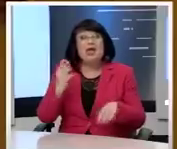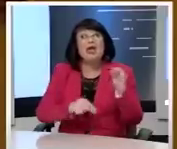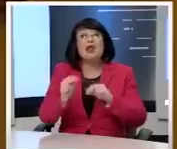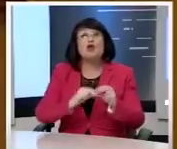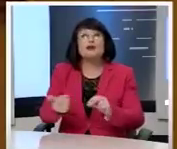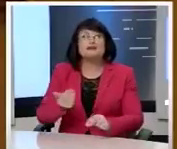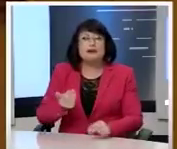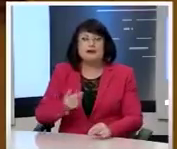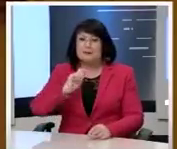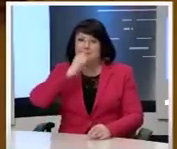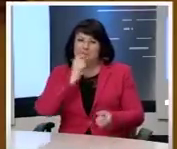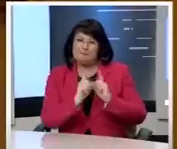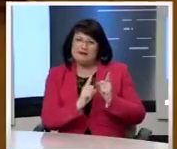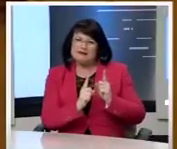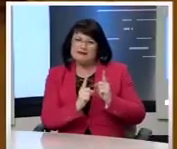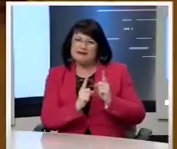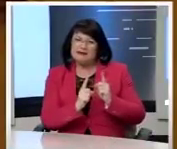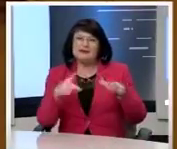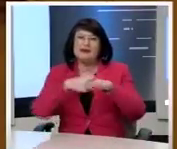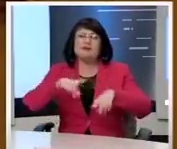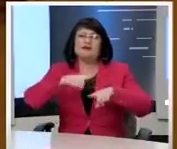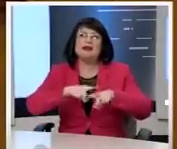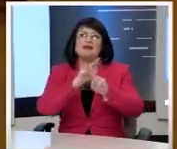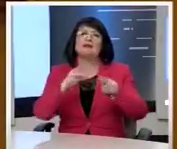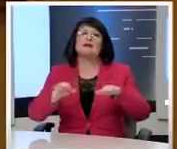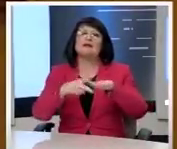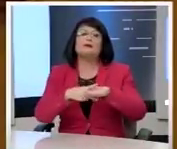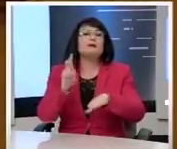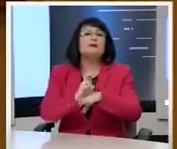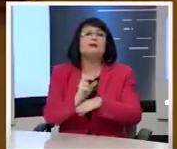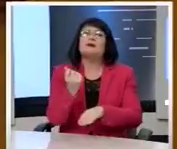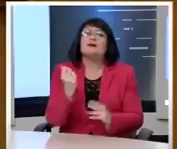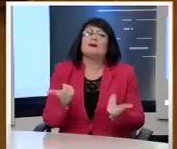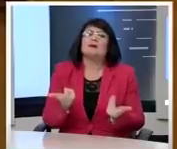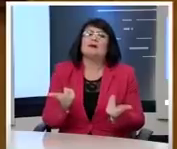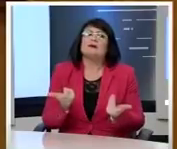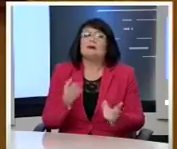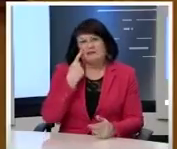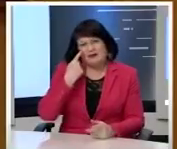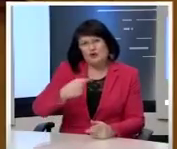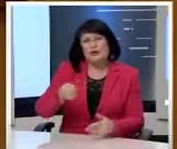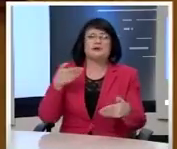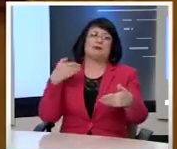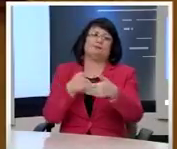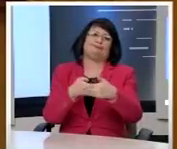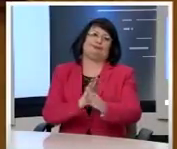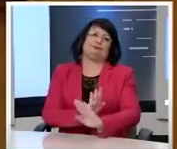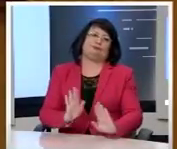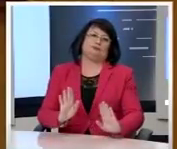14, μυστική σύσκεψη στο ταμείο, στην Τράπεζα της Ελλάδας για τα ταμιακά διαθέσιμα, διότι από τότε είχε φανεί το αδίέξοδο.